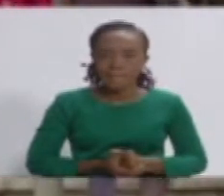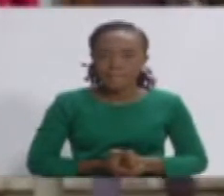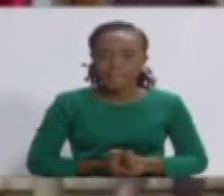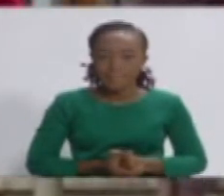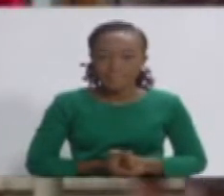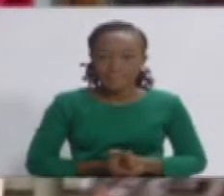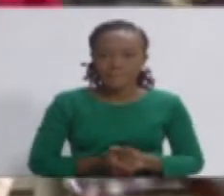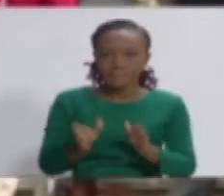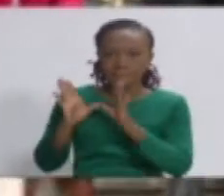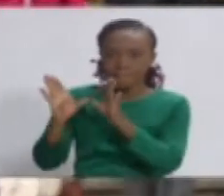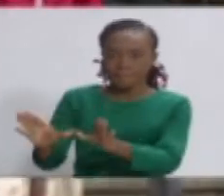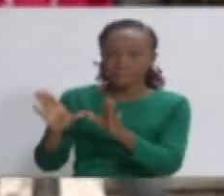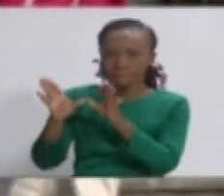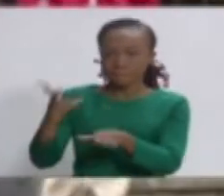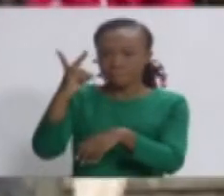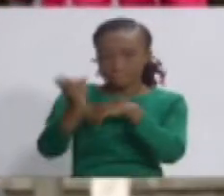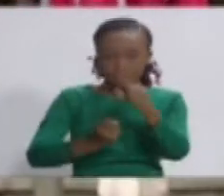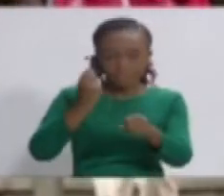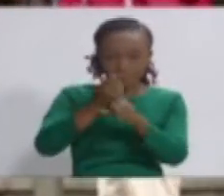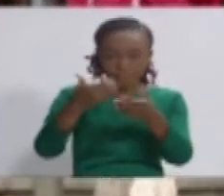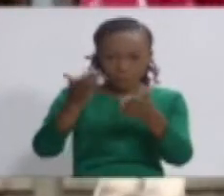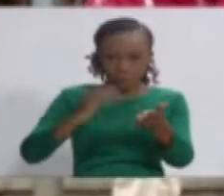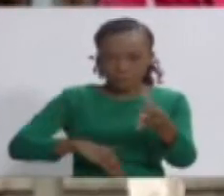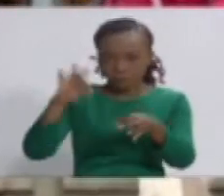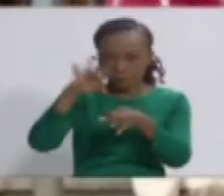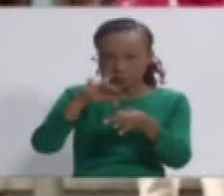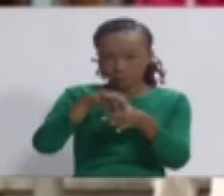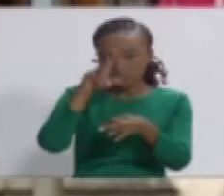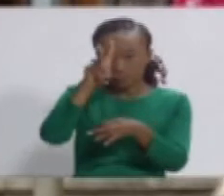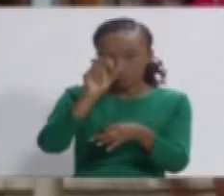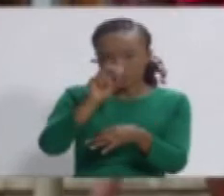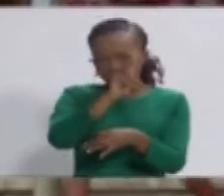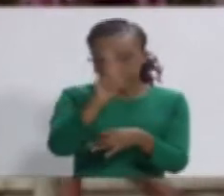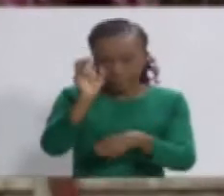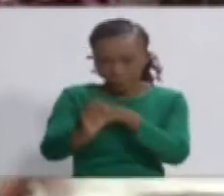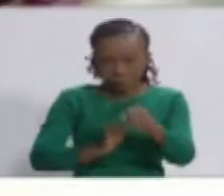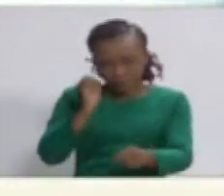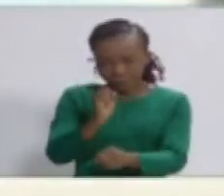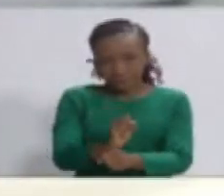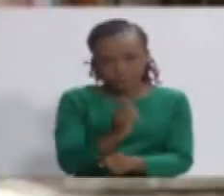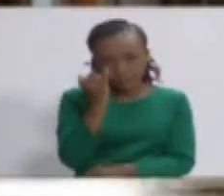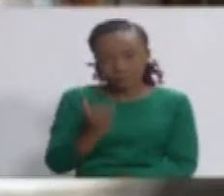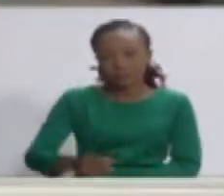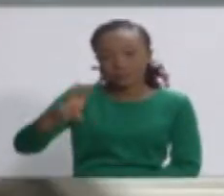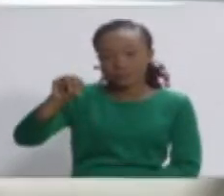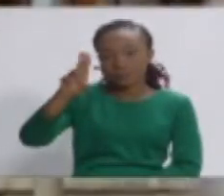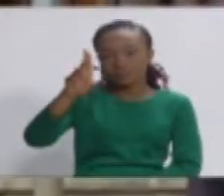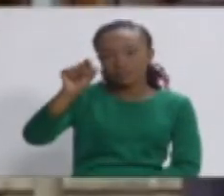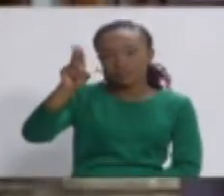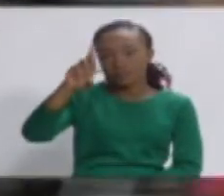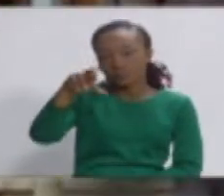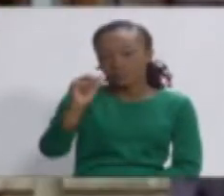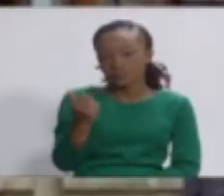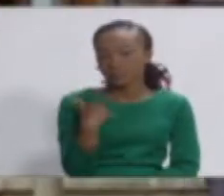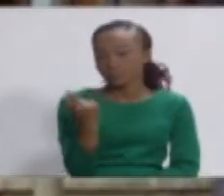Ikiwa imesalia miaka 2 kabla ya uchaguzi mkuu wa mwaka 2022, Ben Mutura sasa na wajibu mkubwa